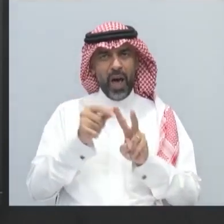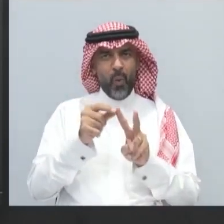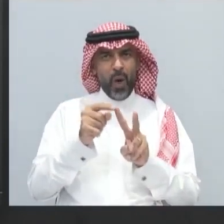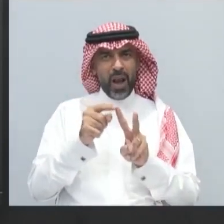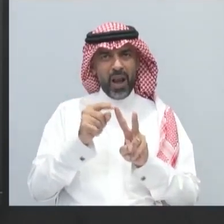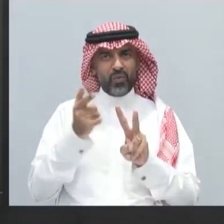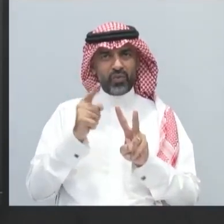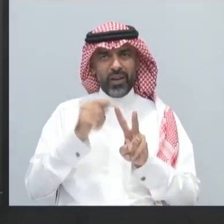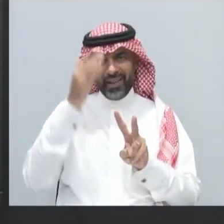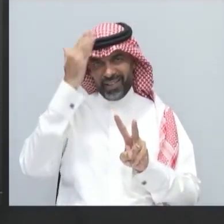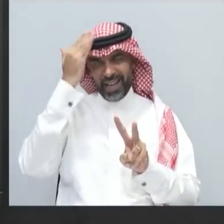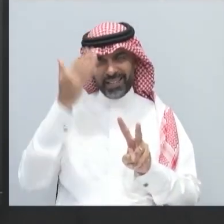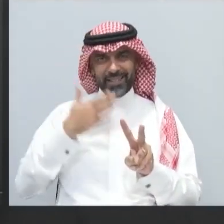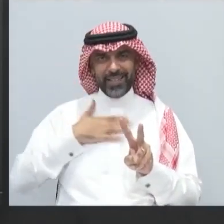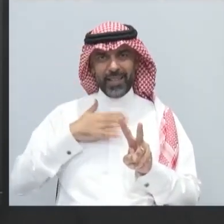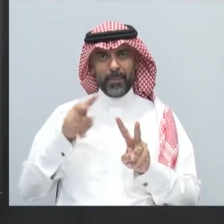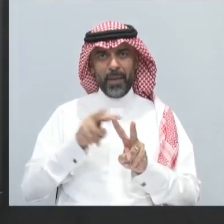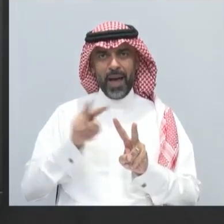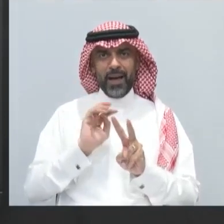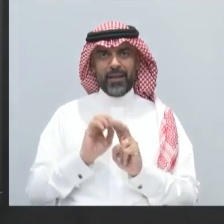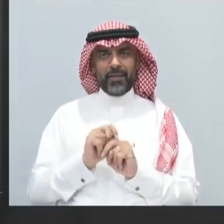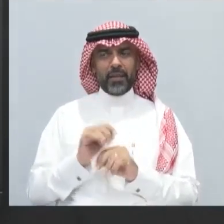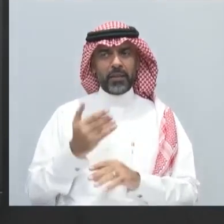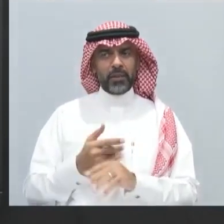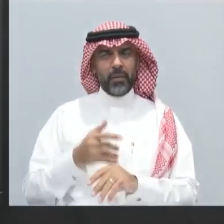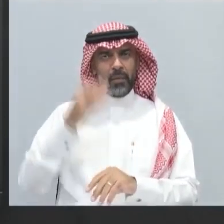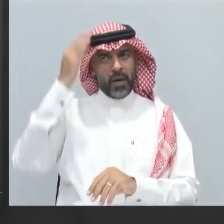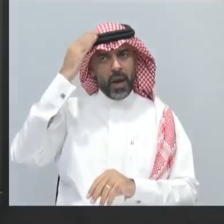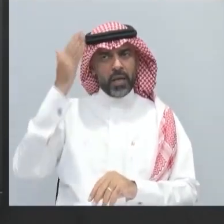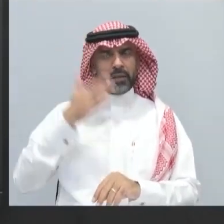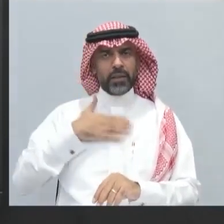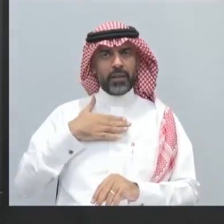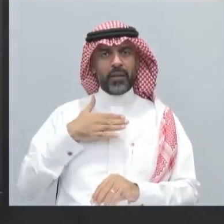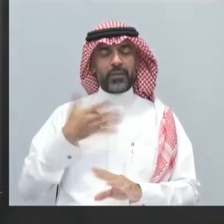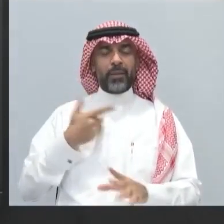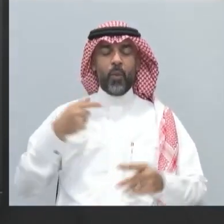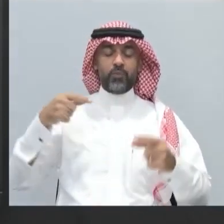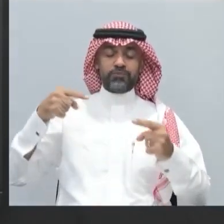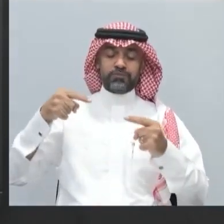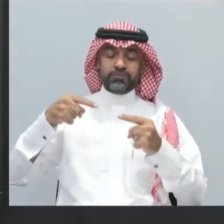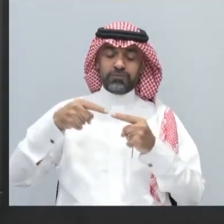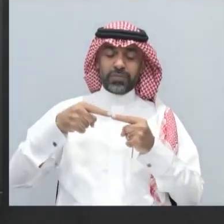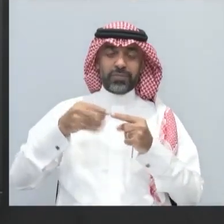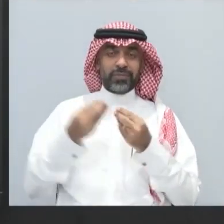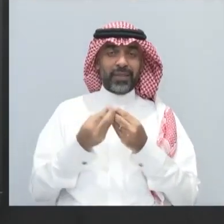منطقه الراس صدر سميت بهذا الاسم لان الراس ملتصق